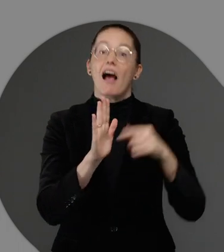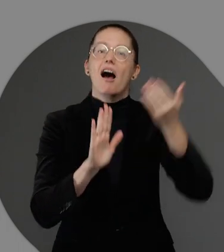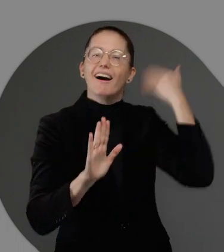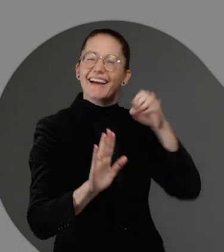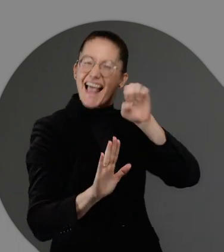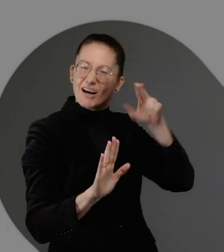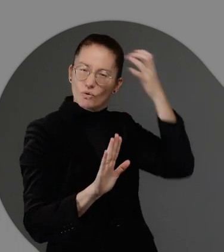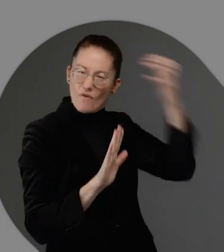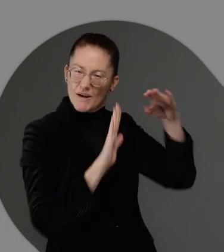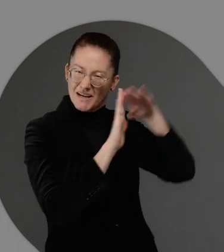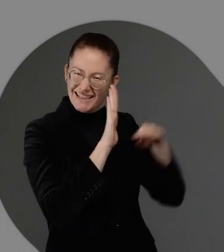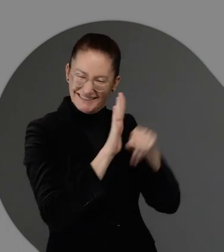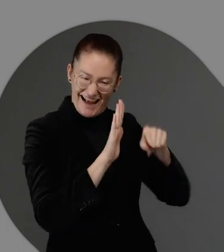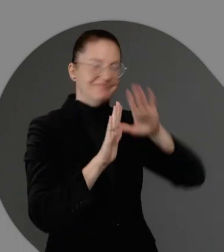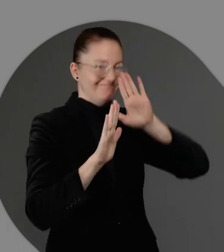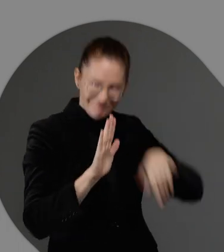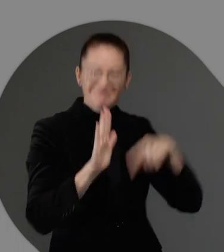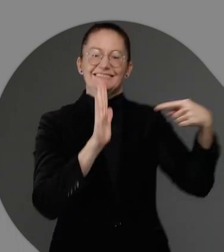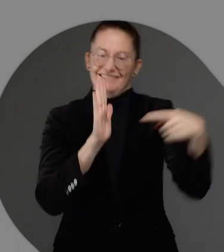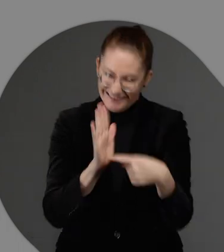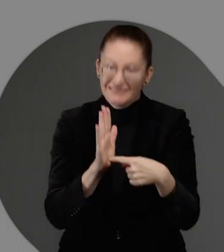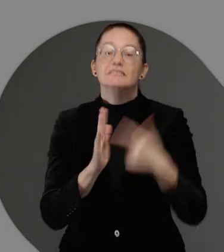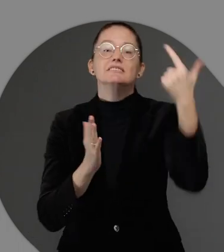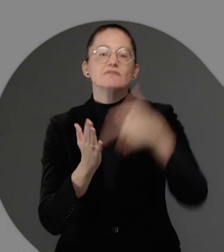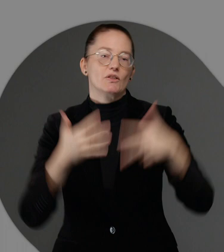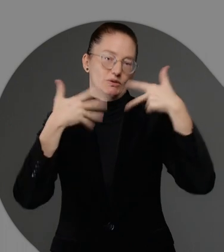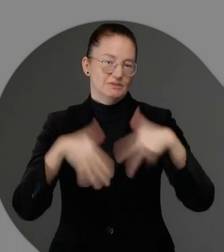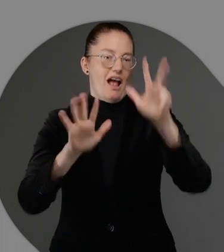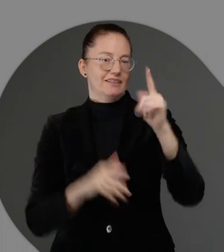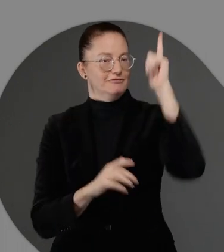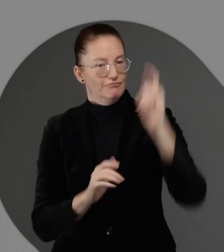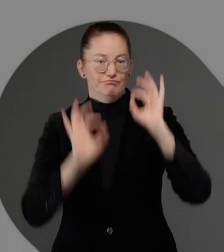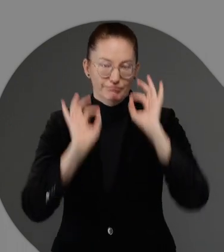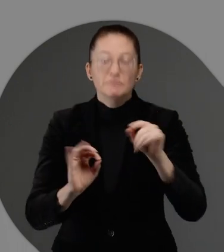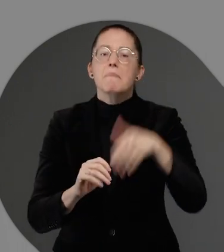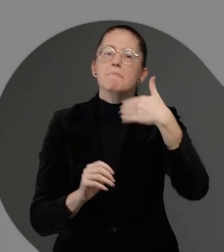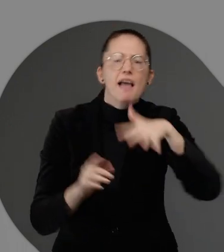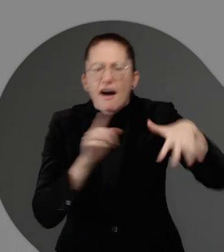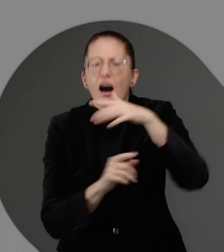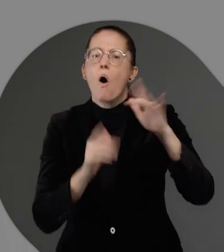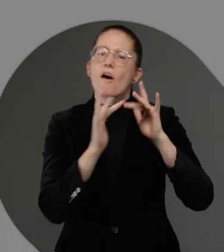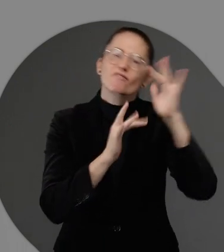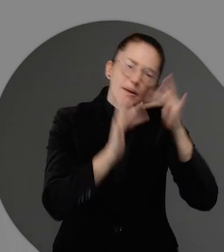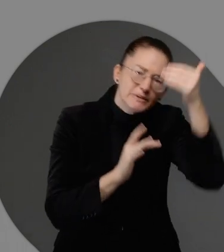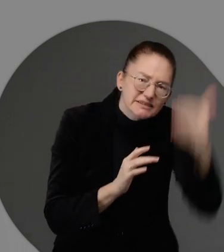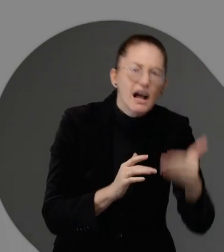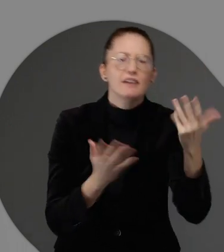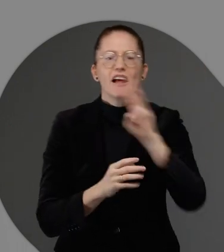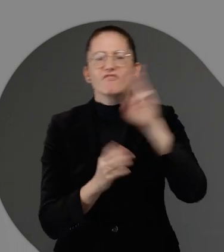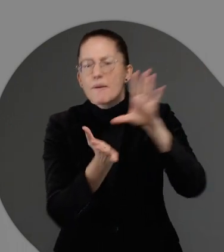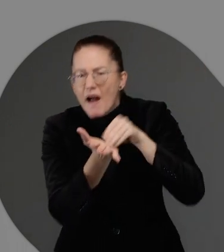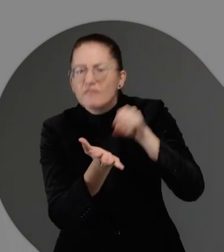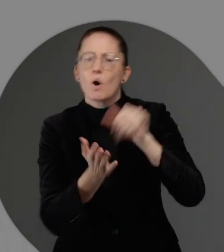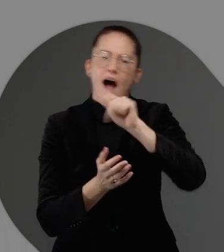WZG. Es löst das E-Government-Gesetz ab und gilt seit 2018 für Websites, Webanwendungen, Apps und